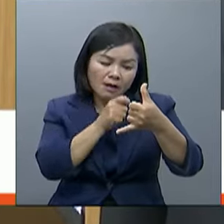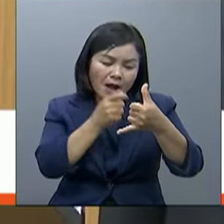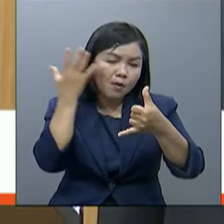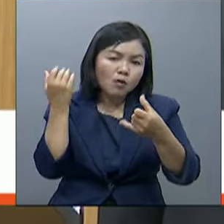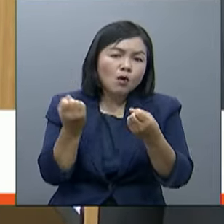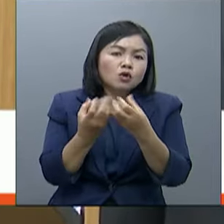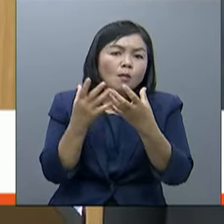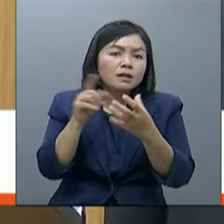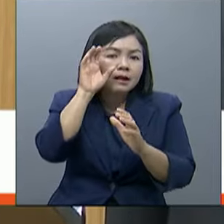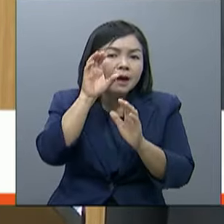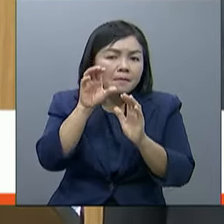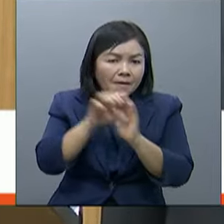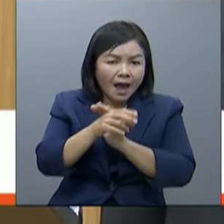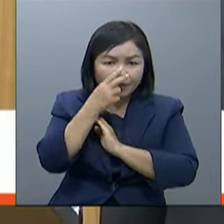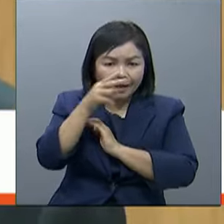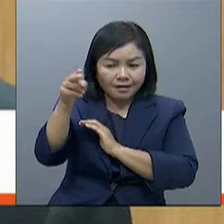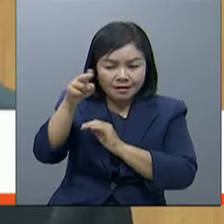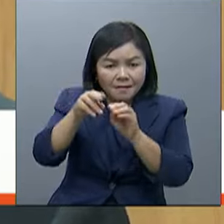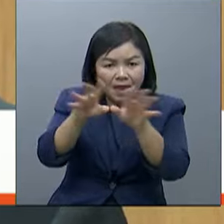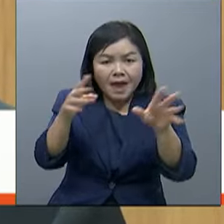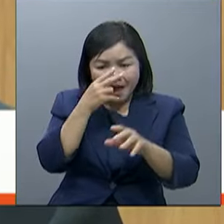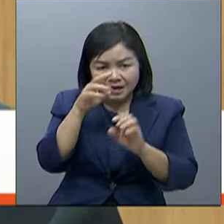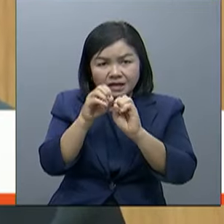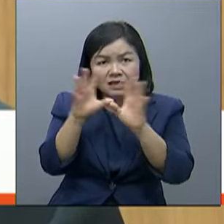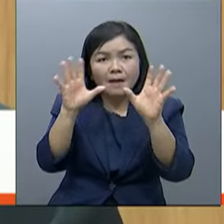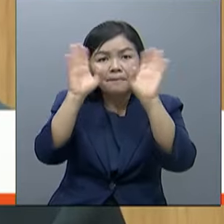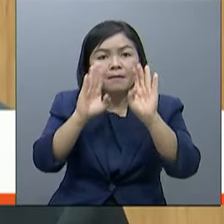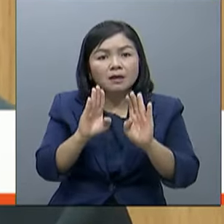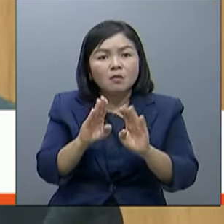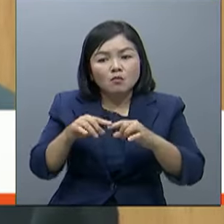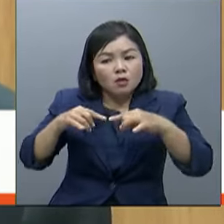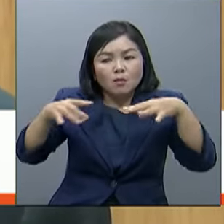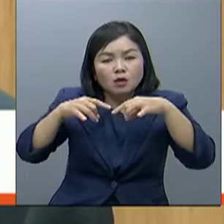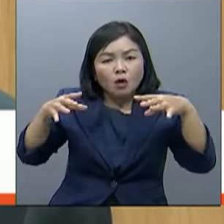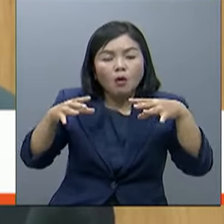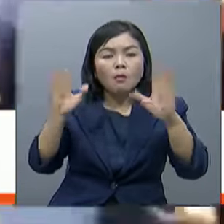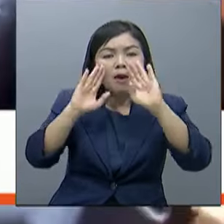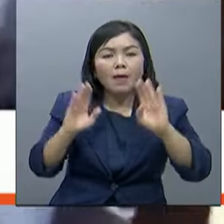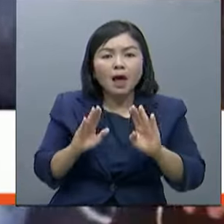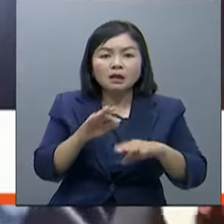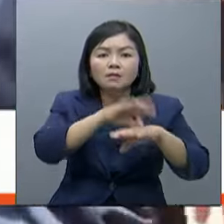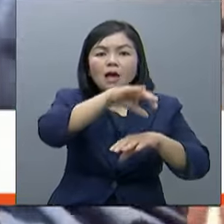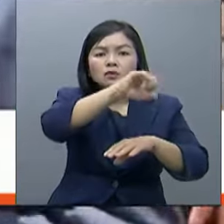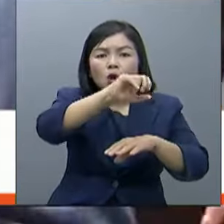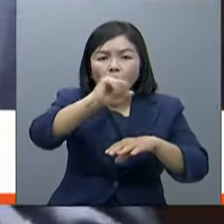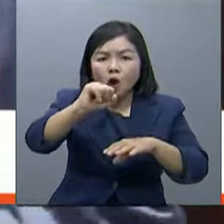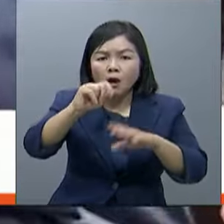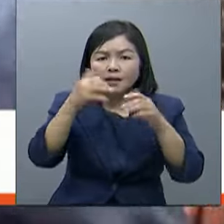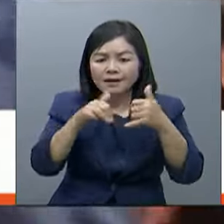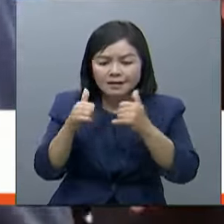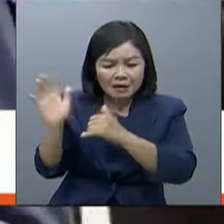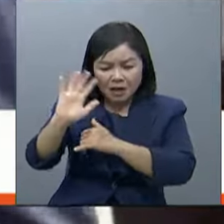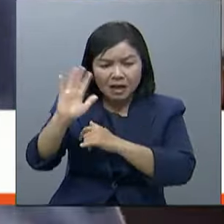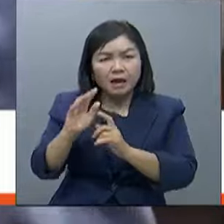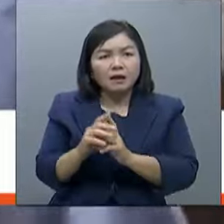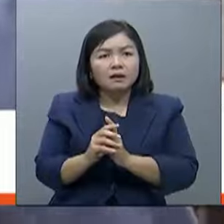าคลิปภาพเหตุการณ์ที่เกิดขึ้นนะคะยืนยันได้อย่างชัดเจนว่าการแสดงพฤติกรรมดังกล่าวนั้นเกินกว่าปกติวิสัยของการพูดคุยหยอกล้อกันด้วยความคุ้น